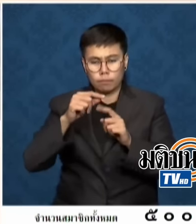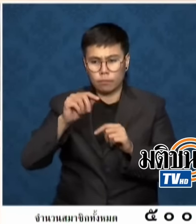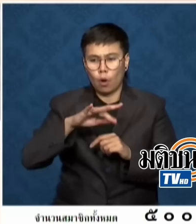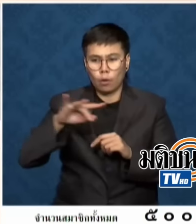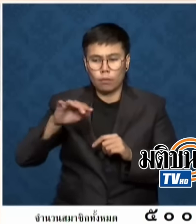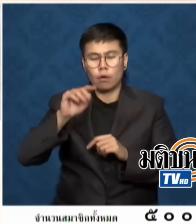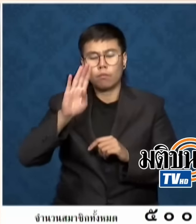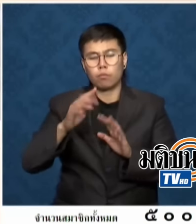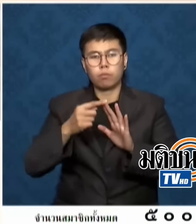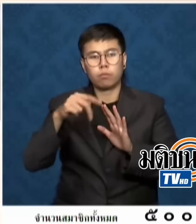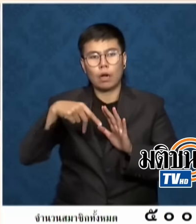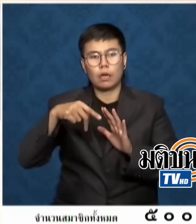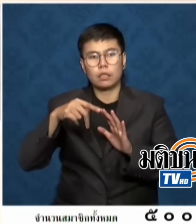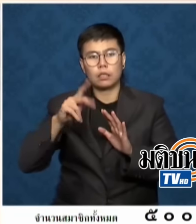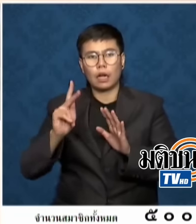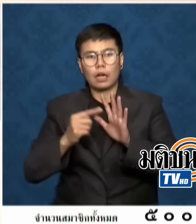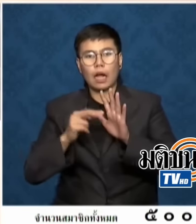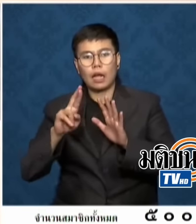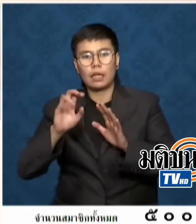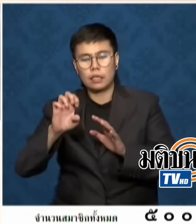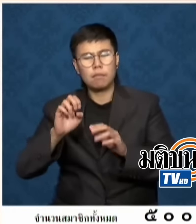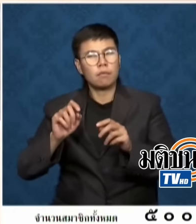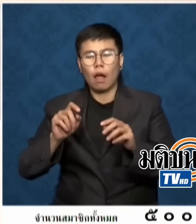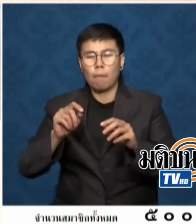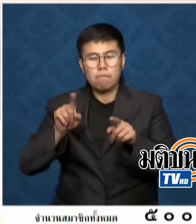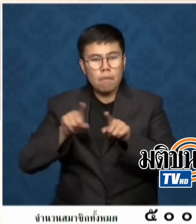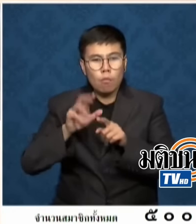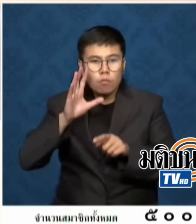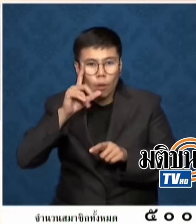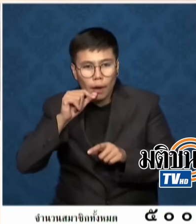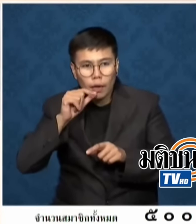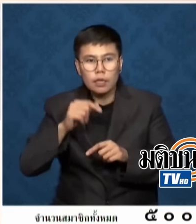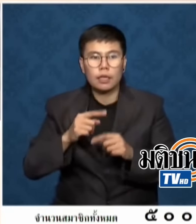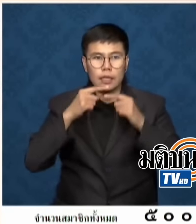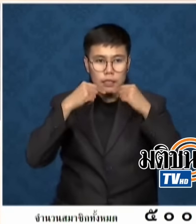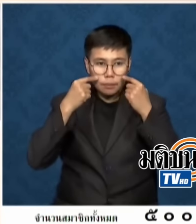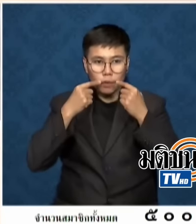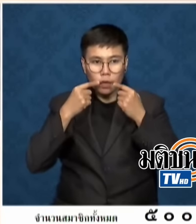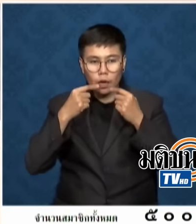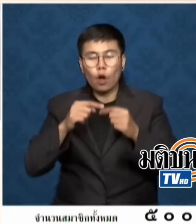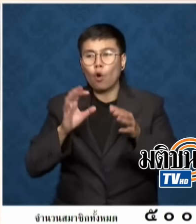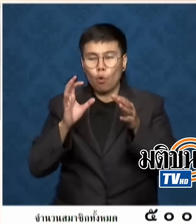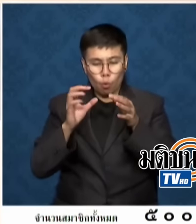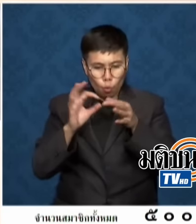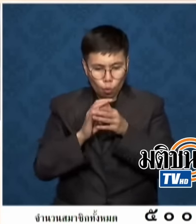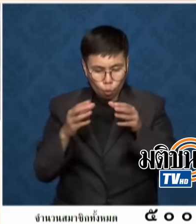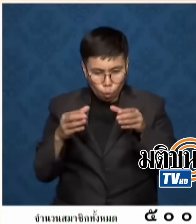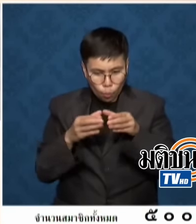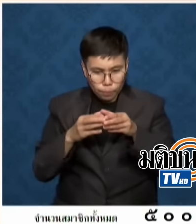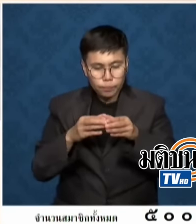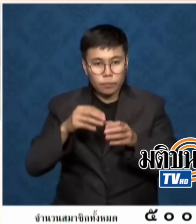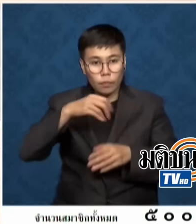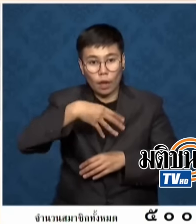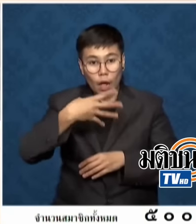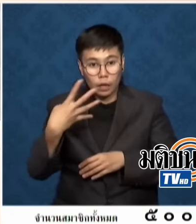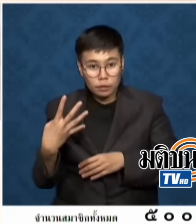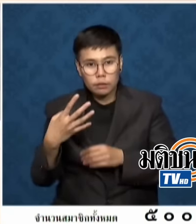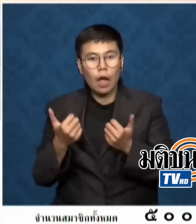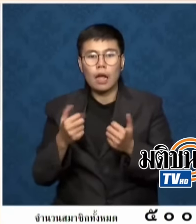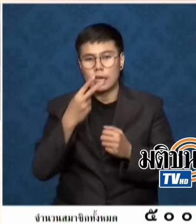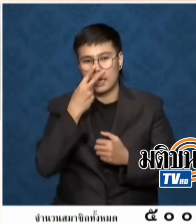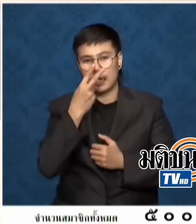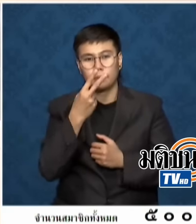จะสื่อสารต่อไปและเราสามารถยิ้มกับภาคประชาชนยิ้มกับครอบครัวเพศหลากหลายได้ว่าเราเห็น